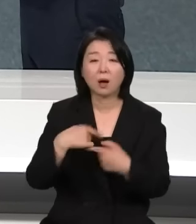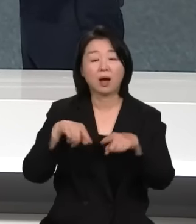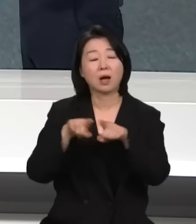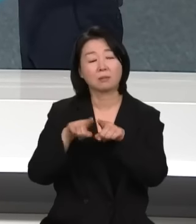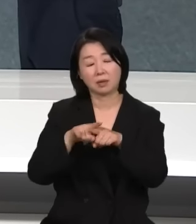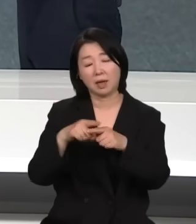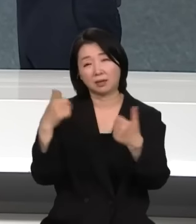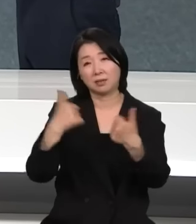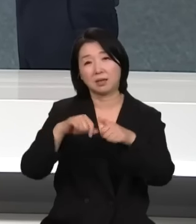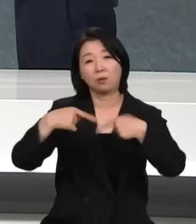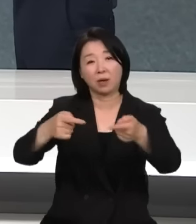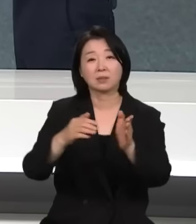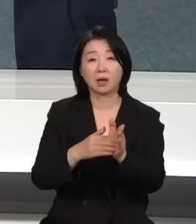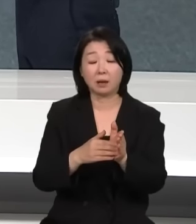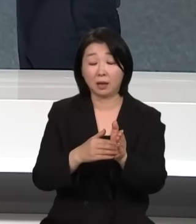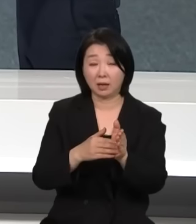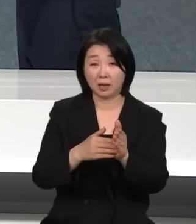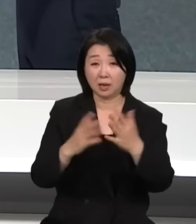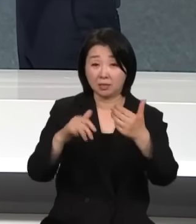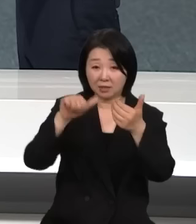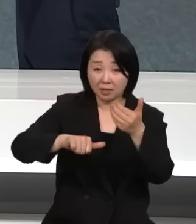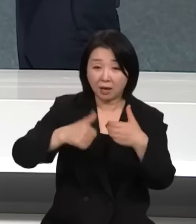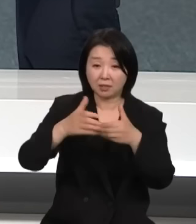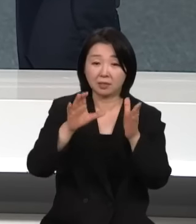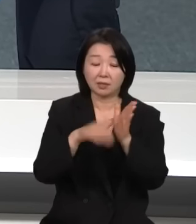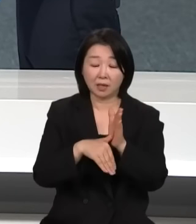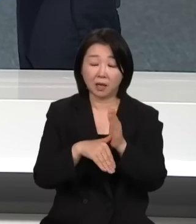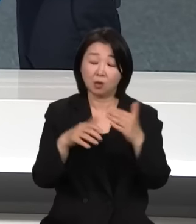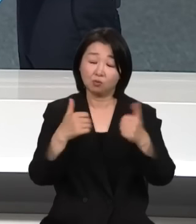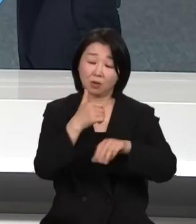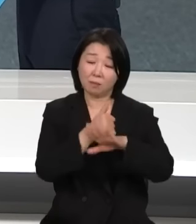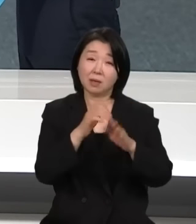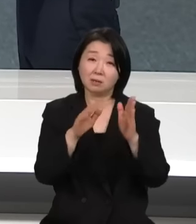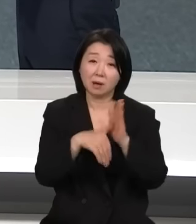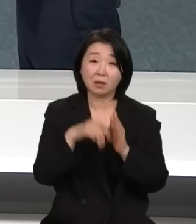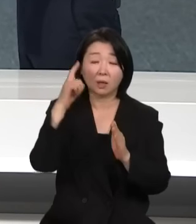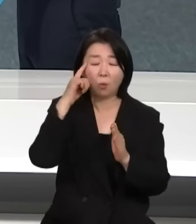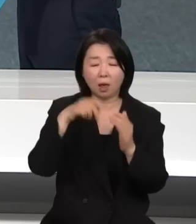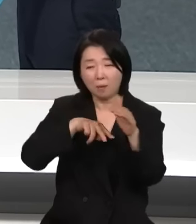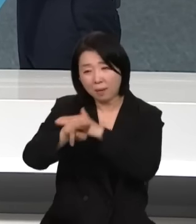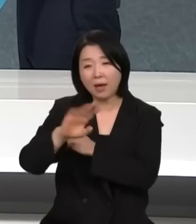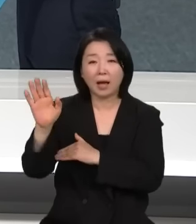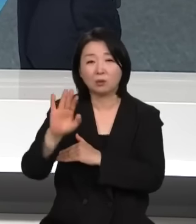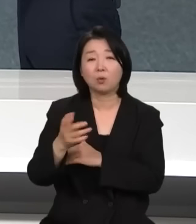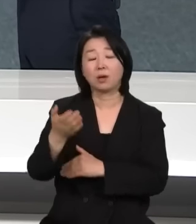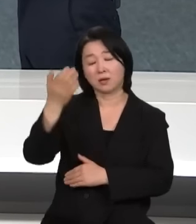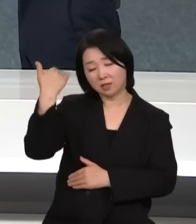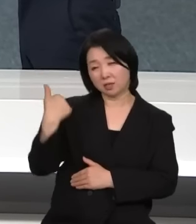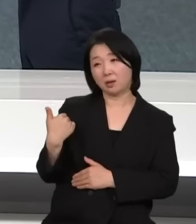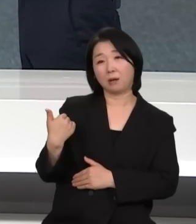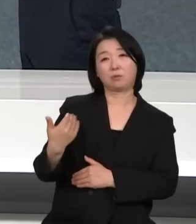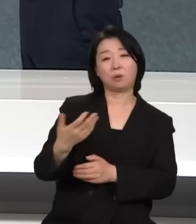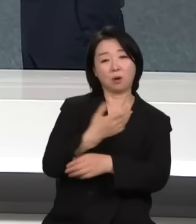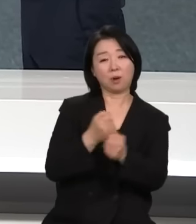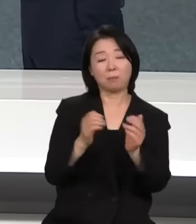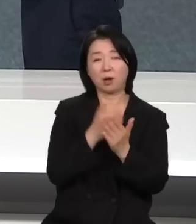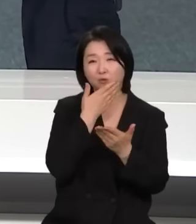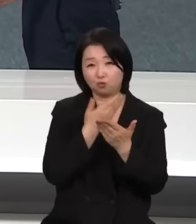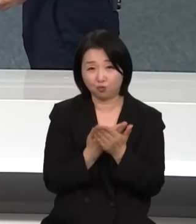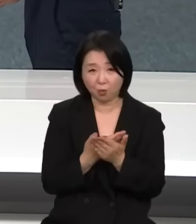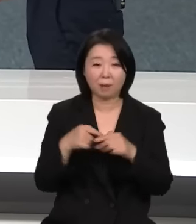것인데요 의장실 측에서는 이게 국회 임기 말의 외유성 출장이 아니라 예전부터 잡혀 있었던 중요한 외교 일정이다